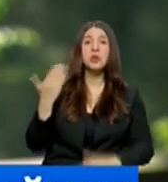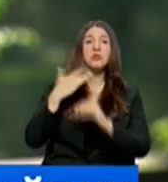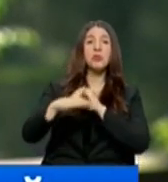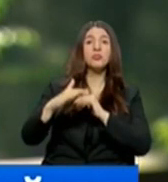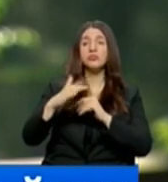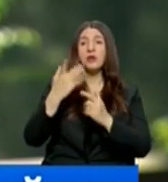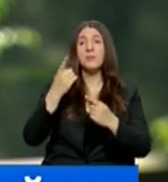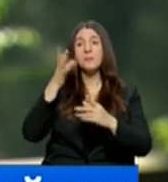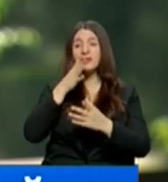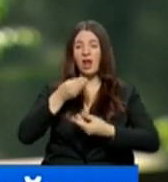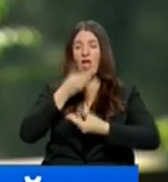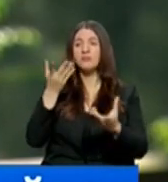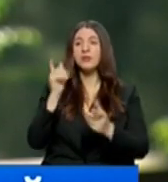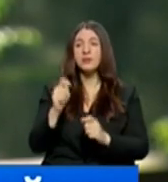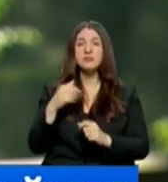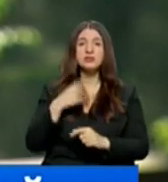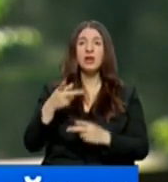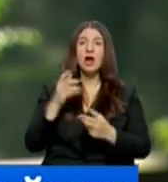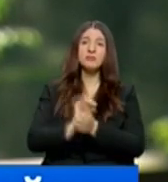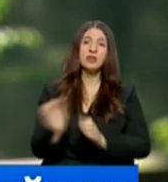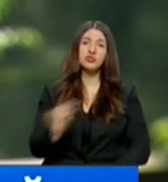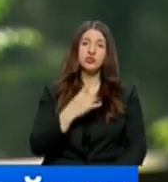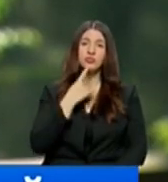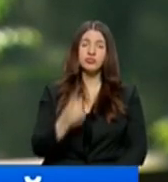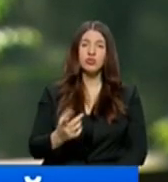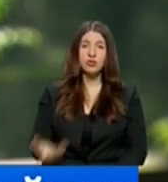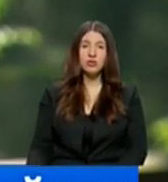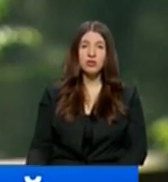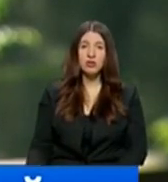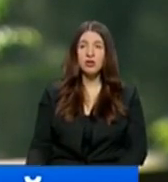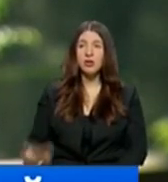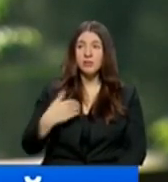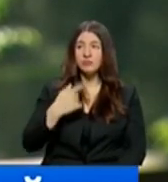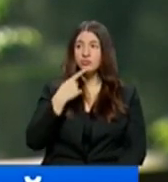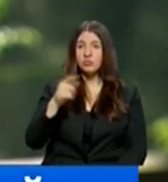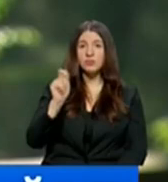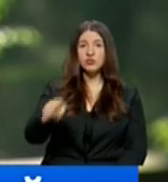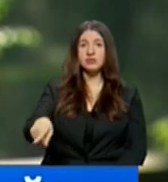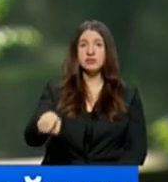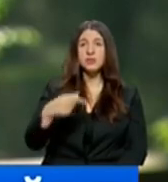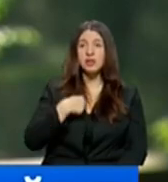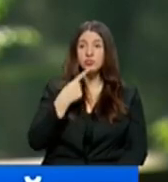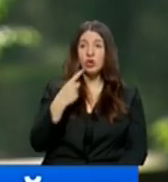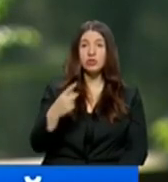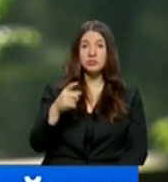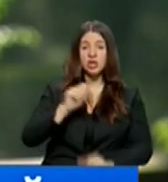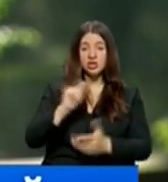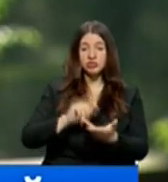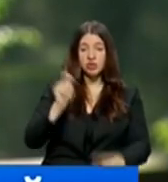kamuoyunun bilgisine sunarsan ben seni hapse atacağım diyor. Benim söylediklerimi yapacaksın. Benim